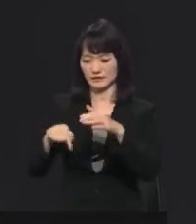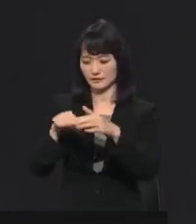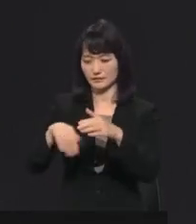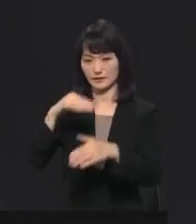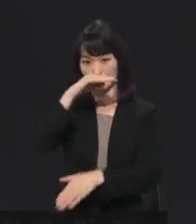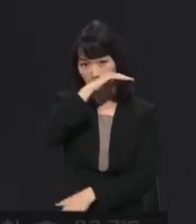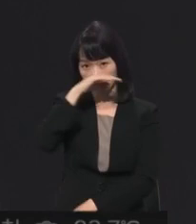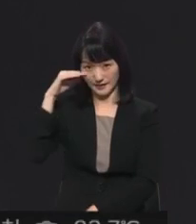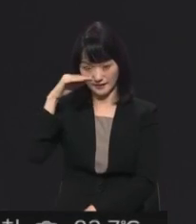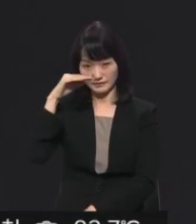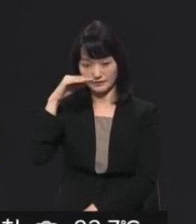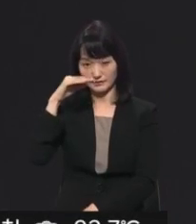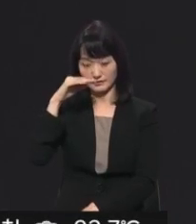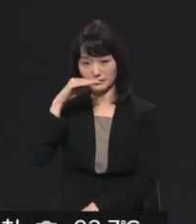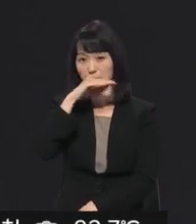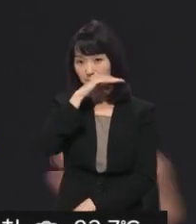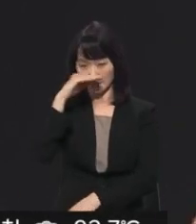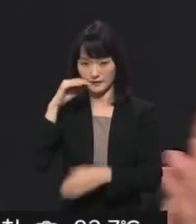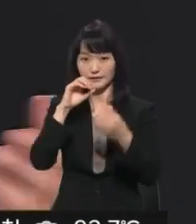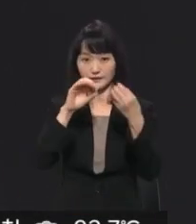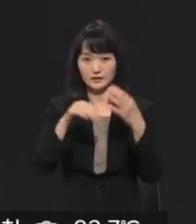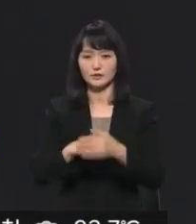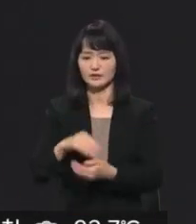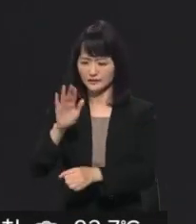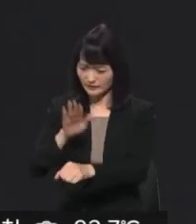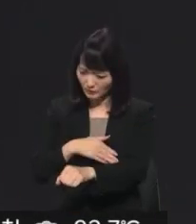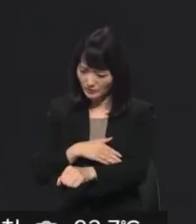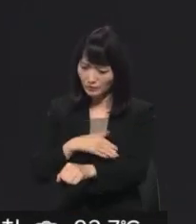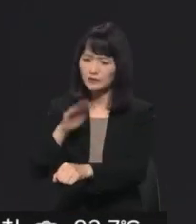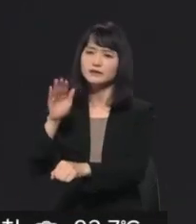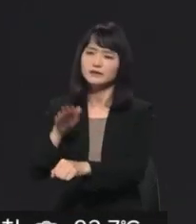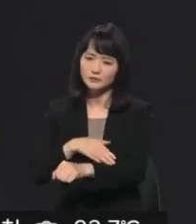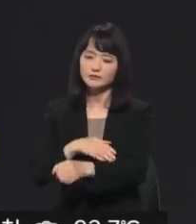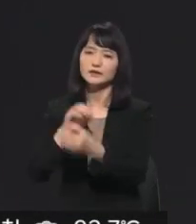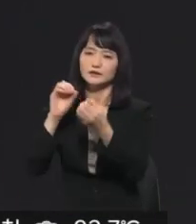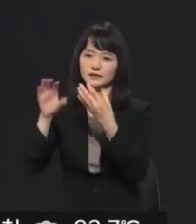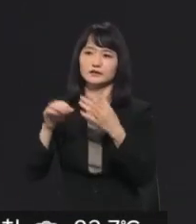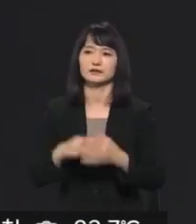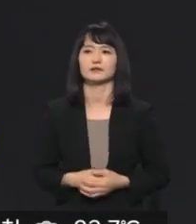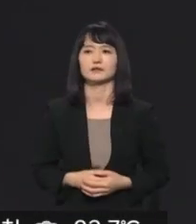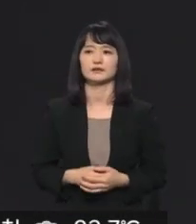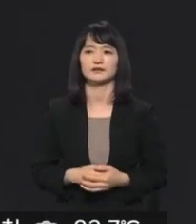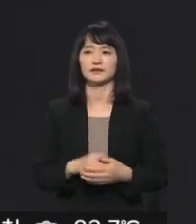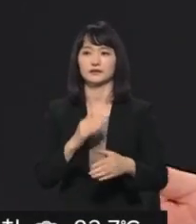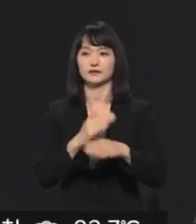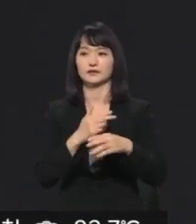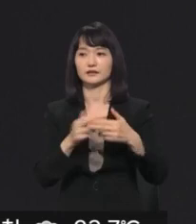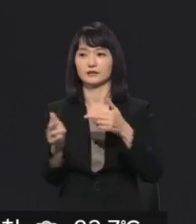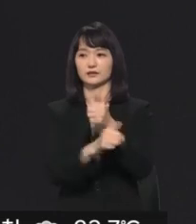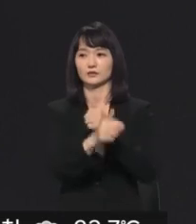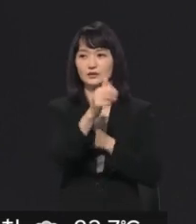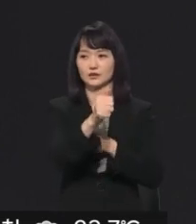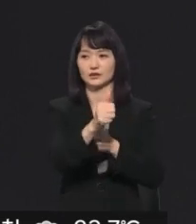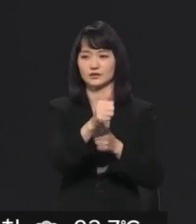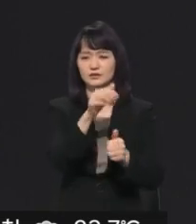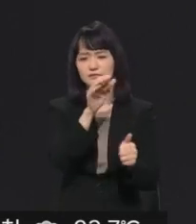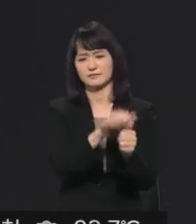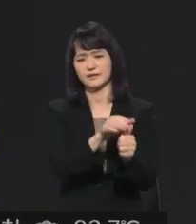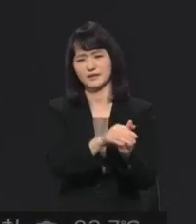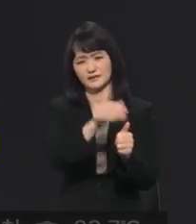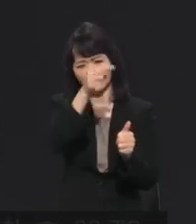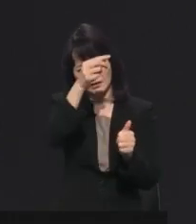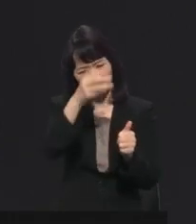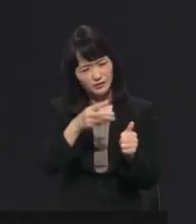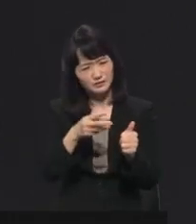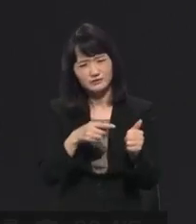올바르다 잘못된건 잘못했다는 말을 우린 원래 당일 된 잡 옛날에 무슨 반향이 있습니까 뭐 반영 있어 예 전화만 5개 캐서